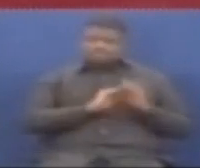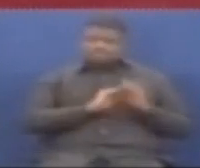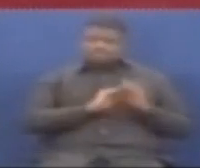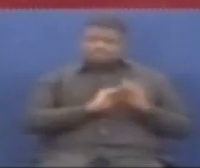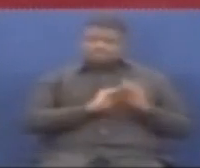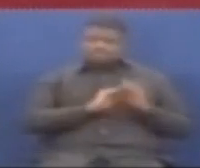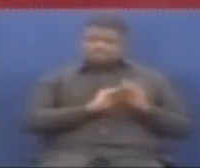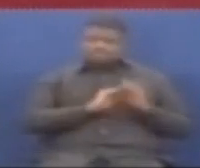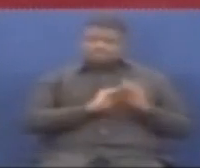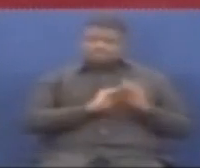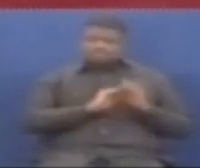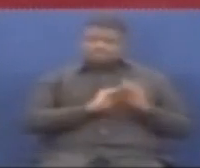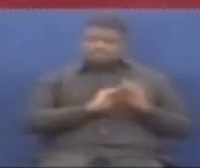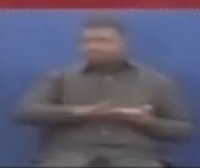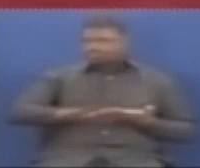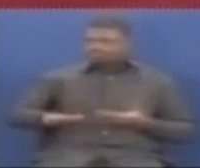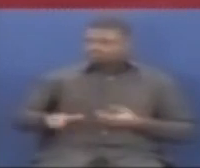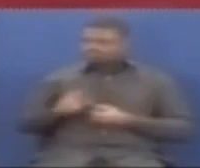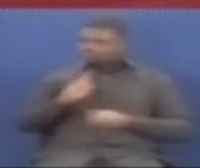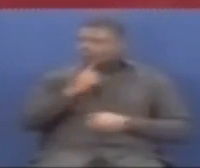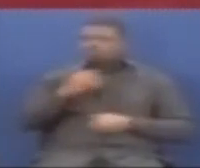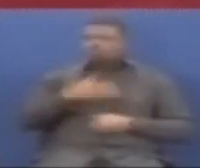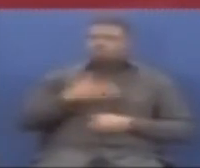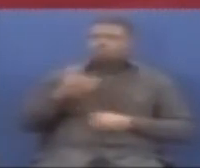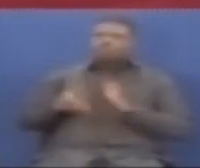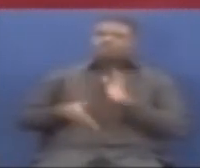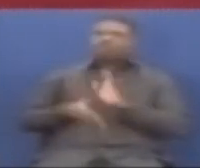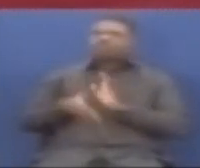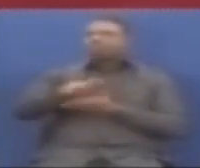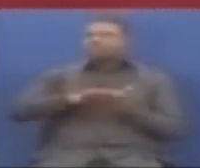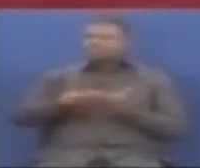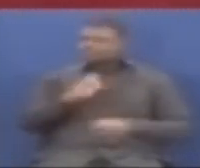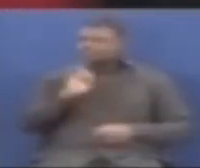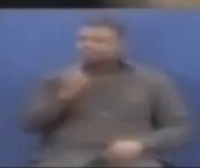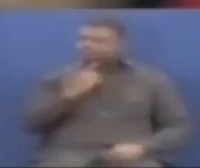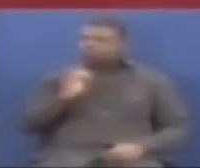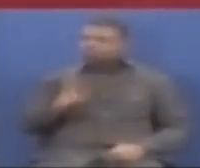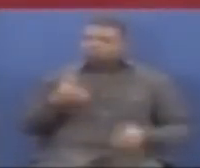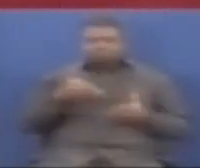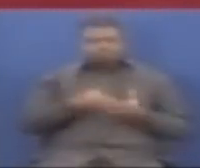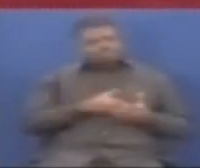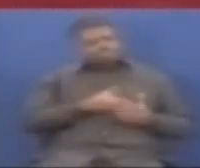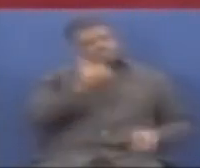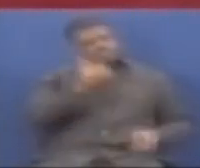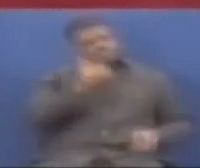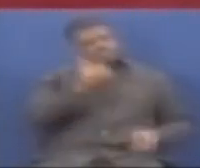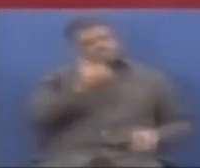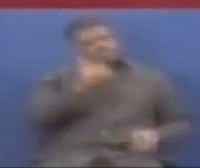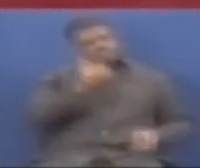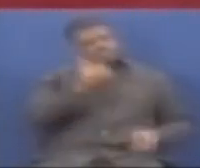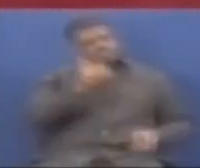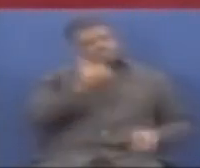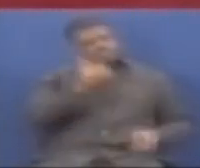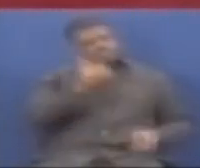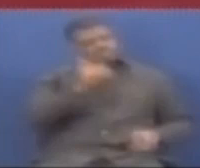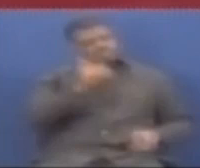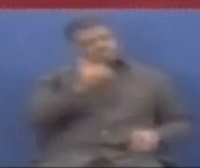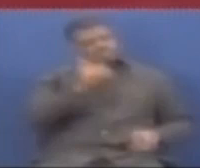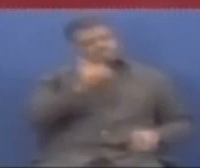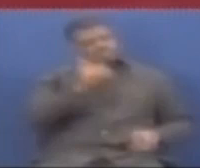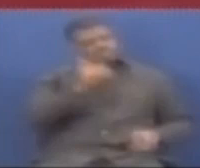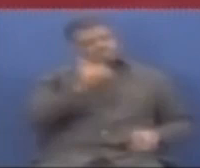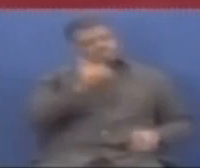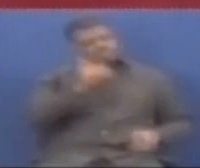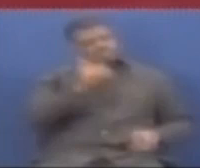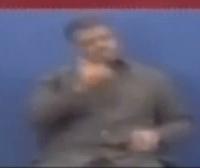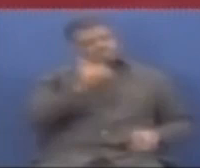Mheshimiwa Naibu Spika, kwa niaba ya Waziri wa Ujenzi, Uchukuzi na Mawasiliano, ninapenda kujibu swali la nyongeza la Mheshimiwa